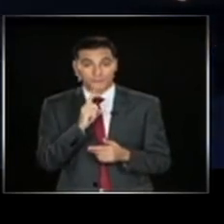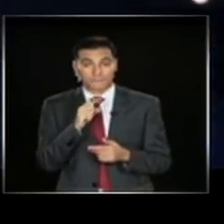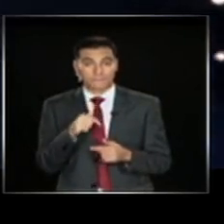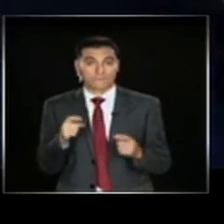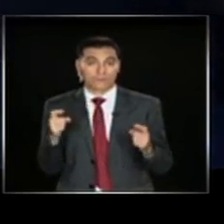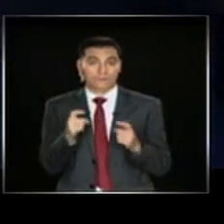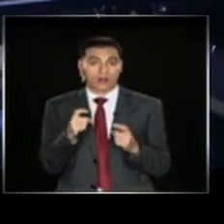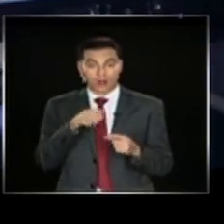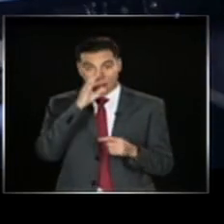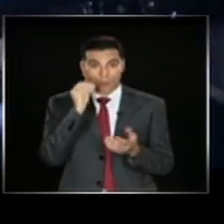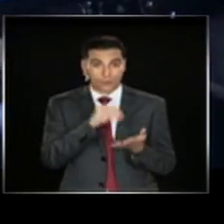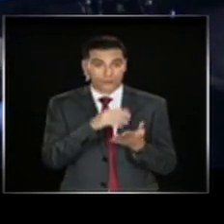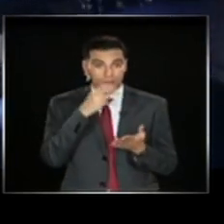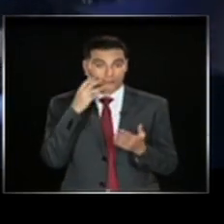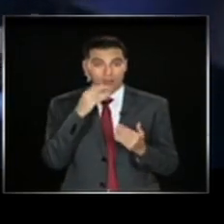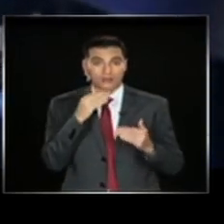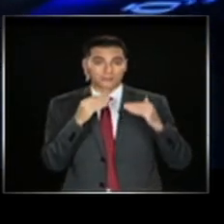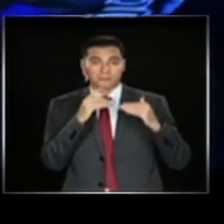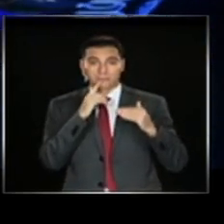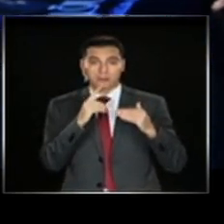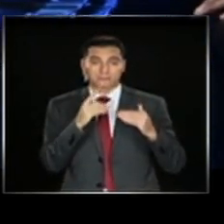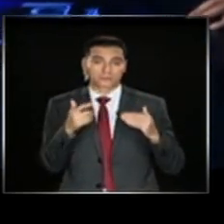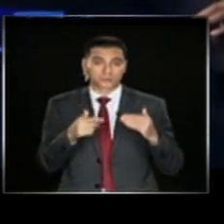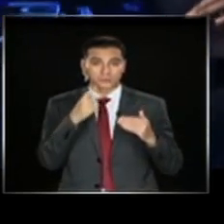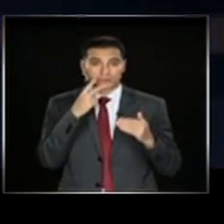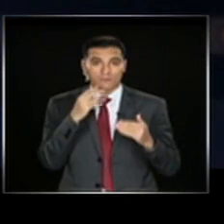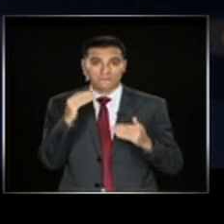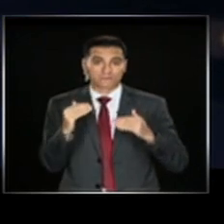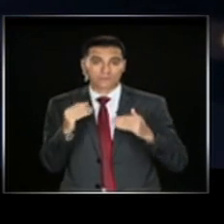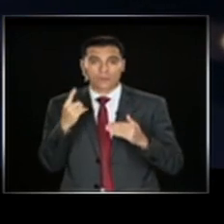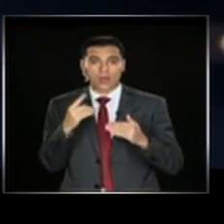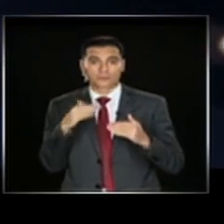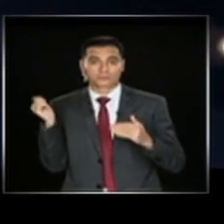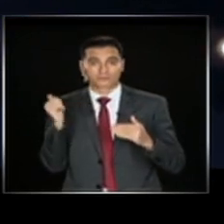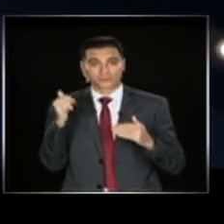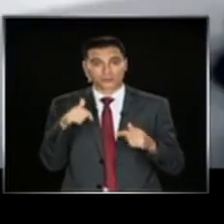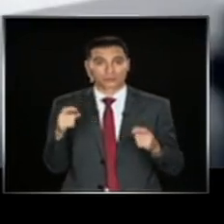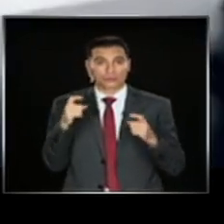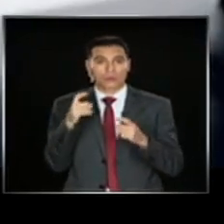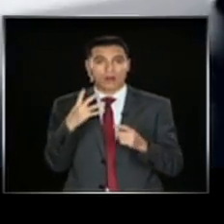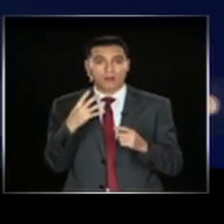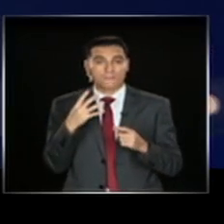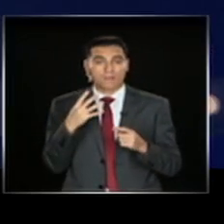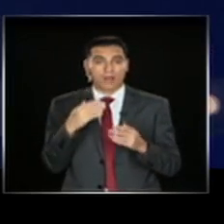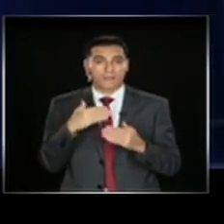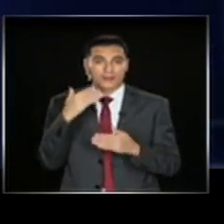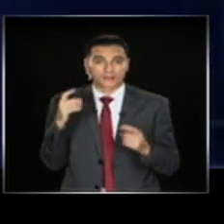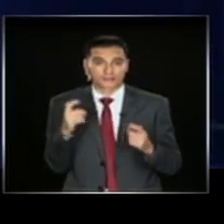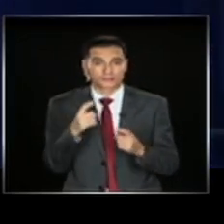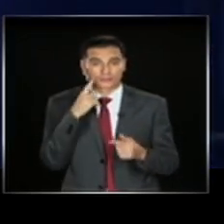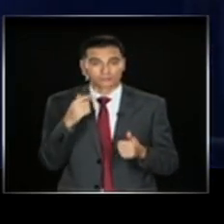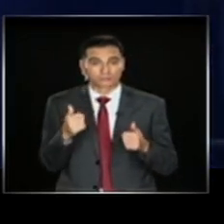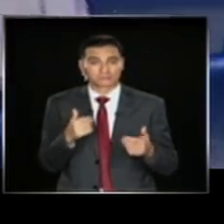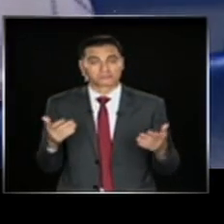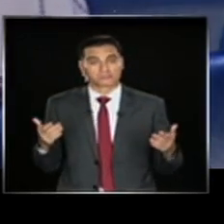اتحسبت. للأسف الشديد هنفقد فريق من الاثنين في دور الأربعة. العرف الثاني.